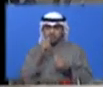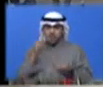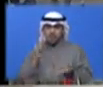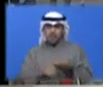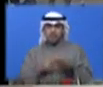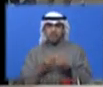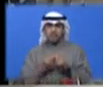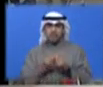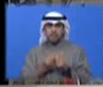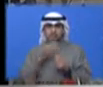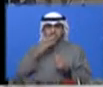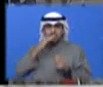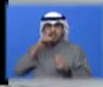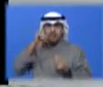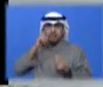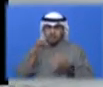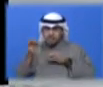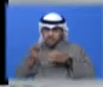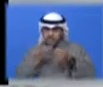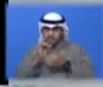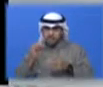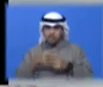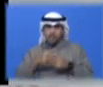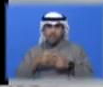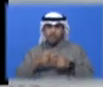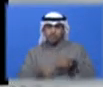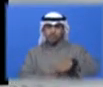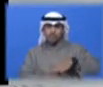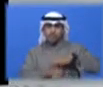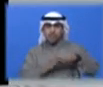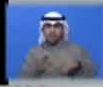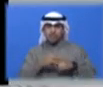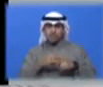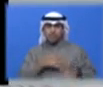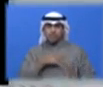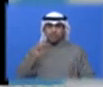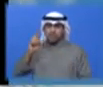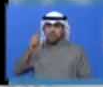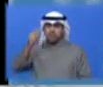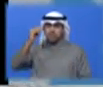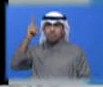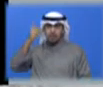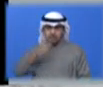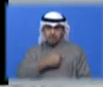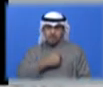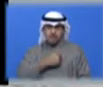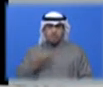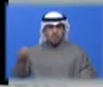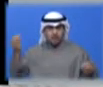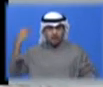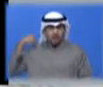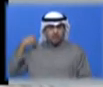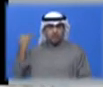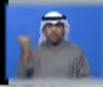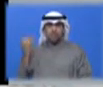أن ذلك نابع من السياسة الحكيمة لأمير الإنسانية الشيخ صباح الأحمد الجابر الصباح أمير دولة